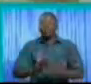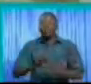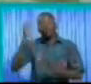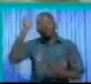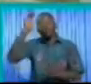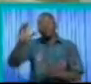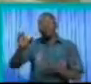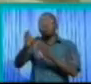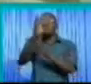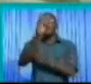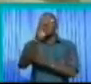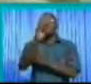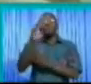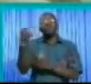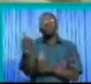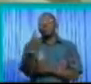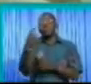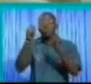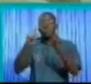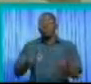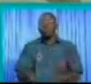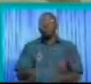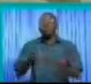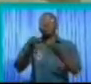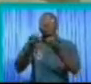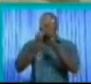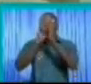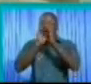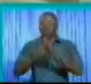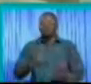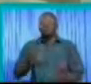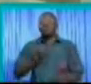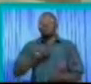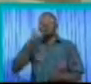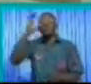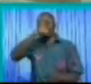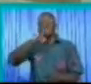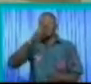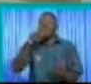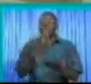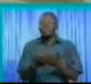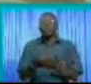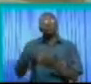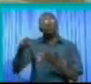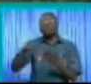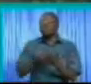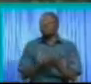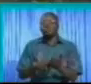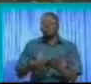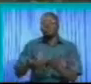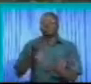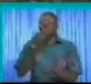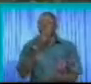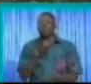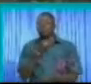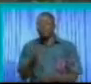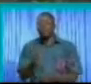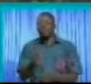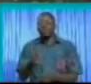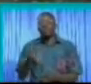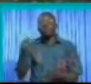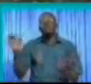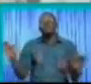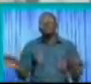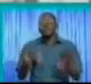seul qui peut nous donner la paix. Nous, nous cherchons la paix, mais bien souvent maladroitement. Cette célébration est